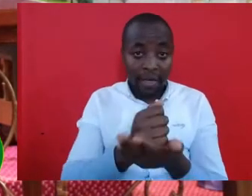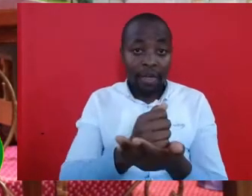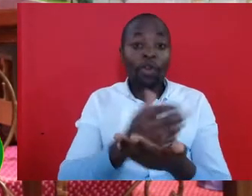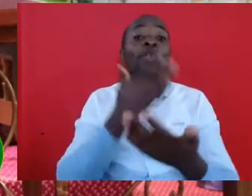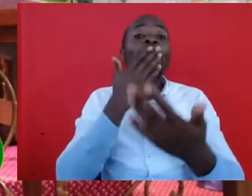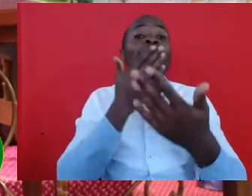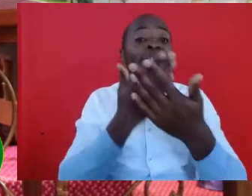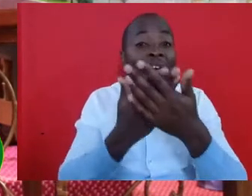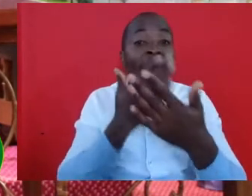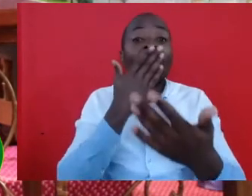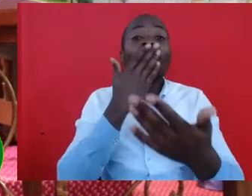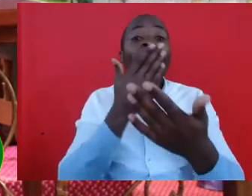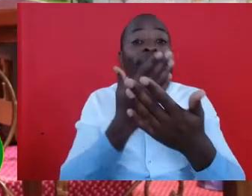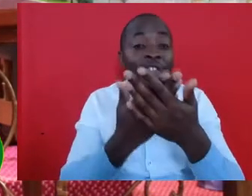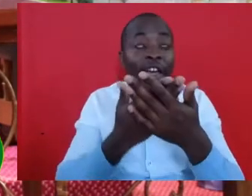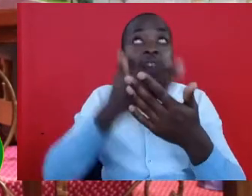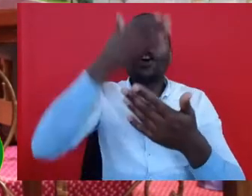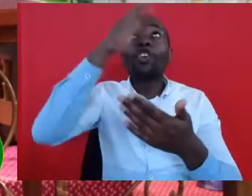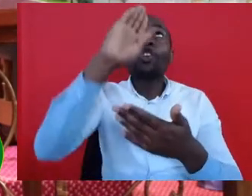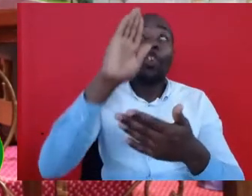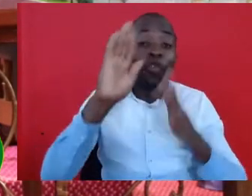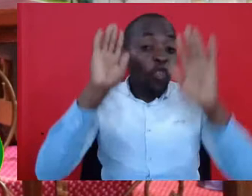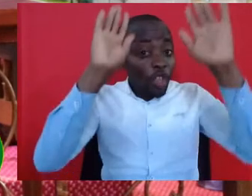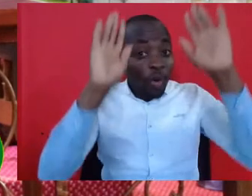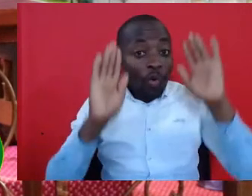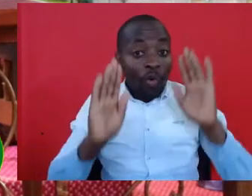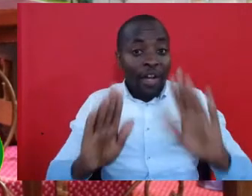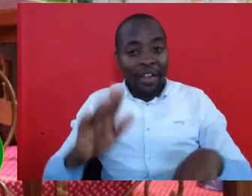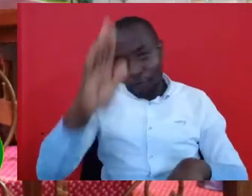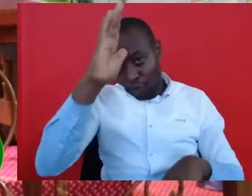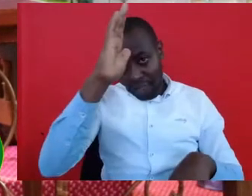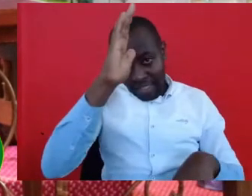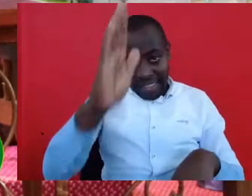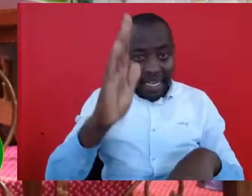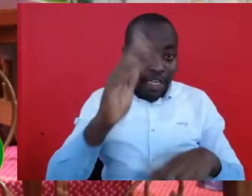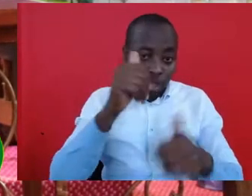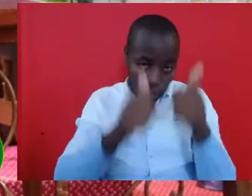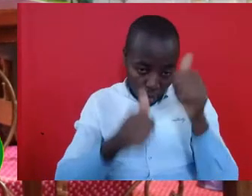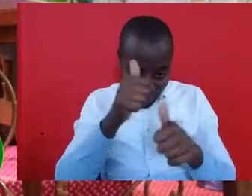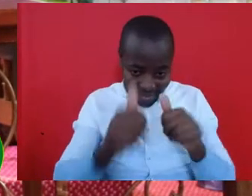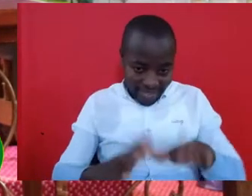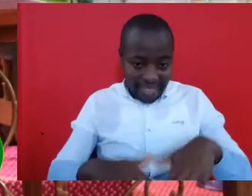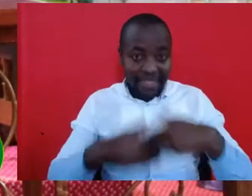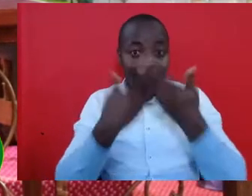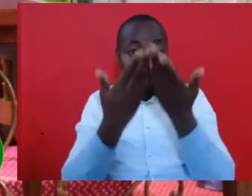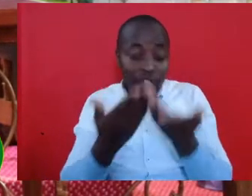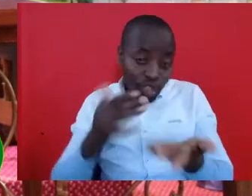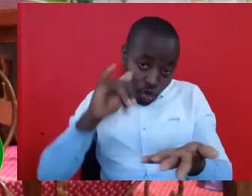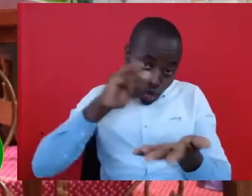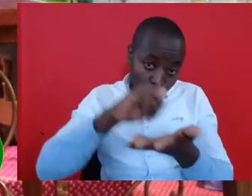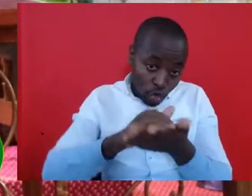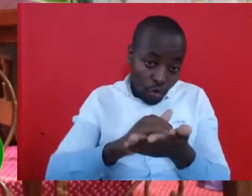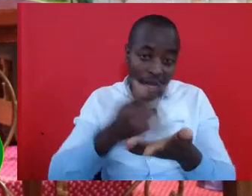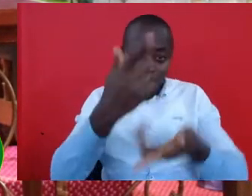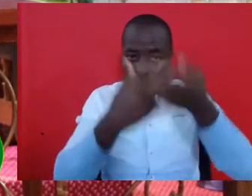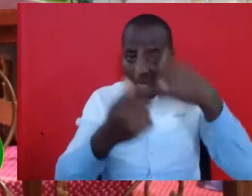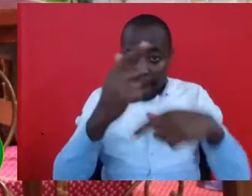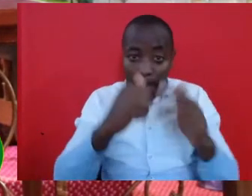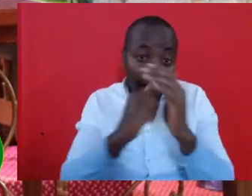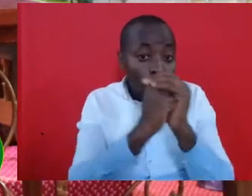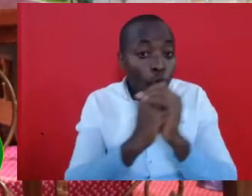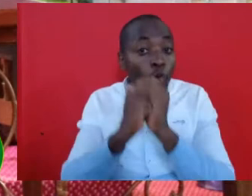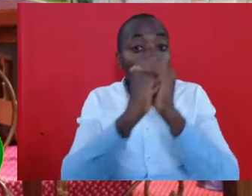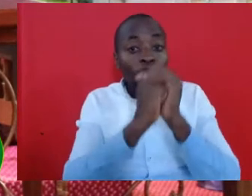Tunashukuru Mungu kwa Jumapili hii njema ambayo umetupa, ili tuweze kuja kumwabudu na